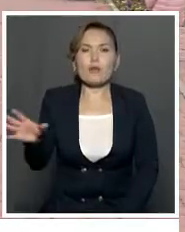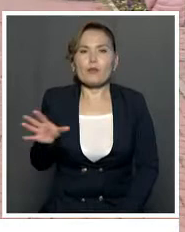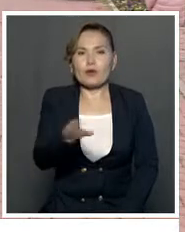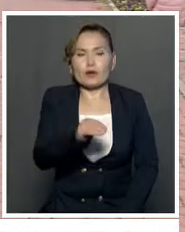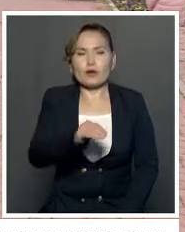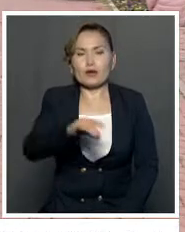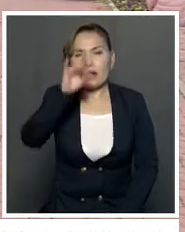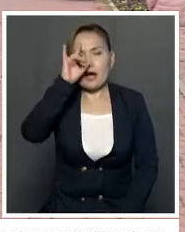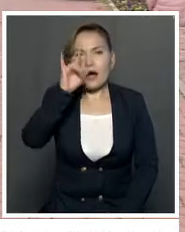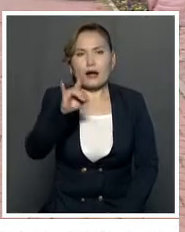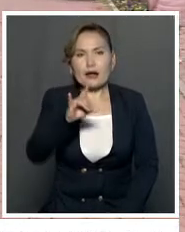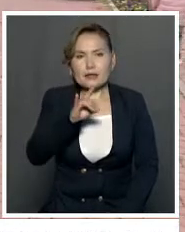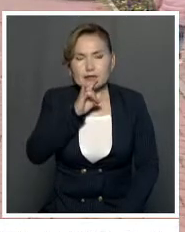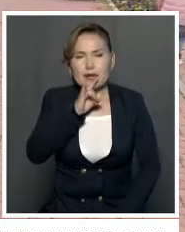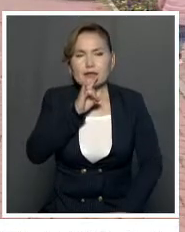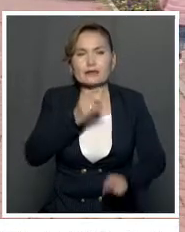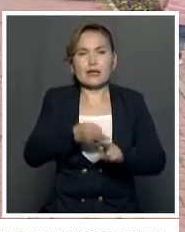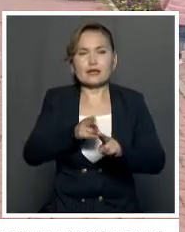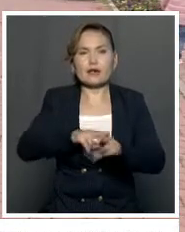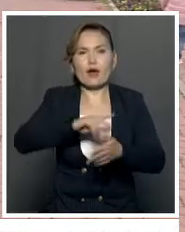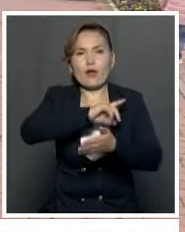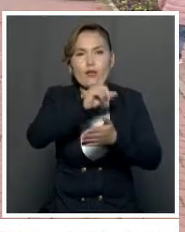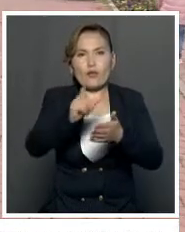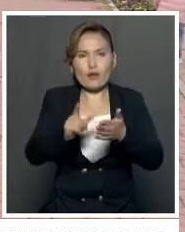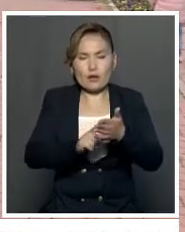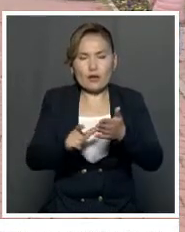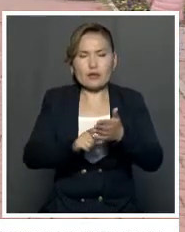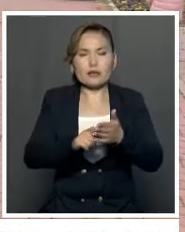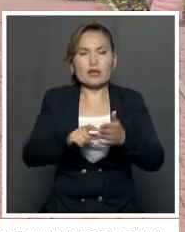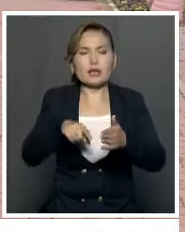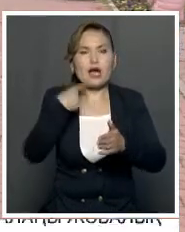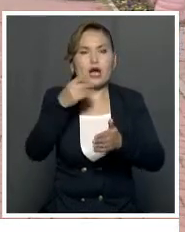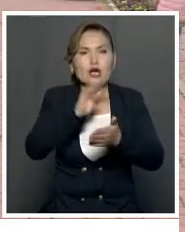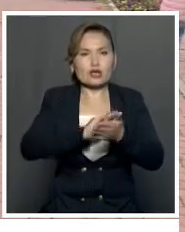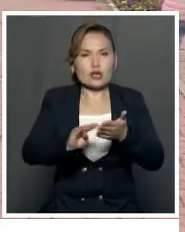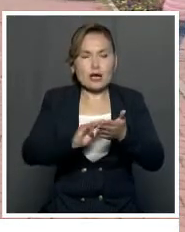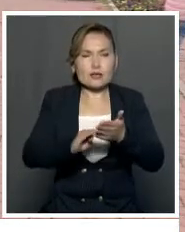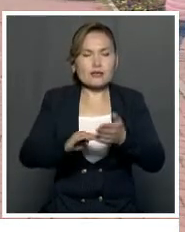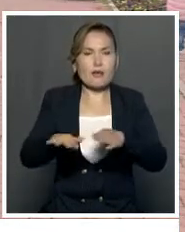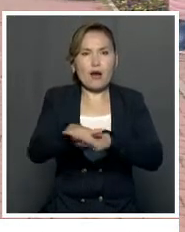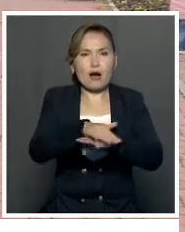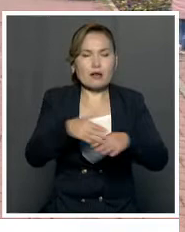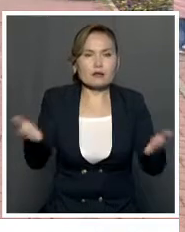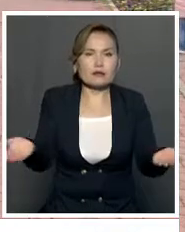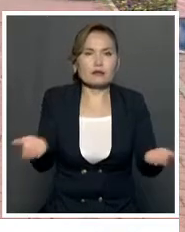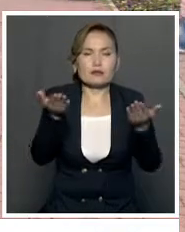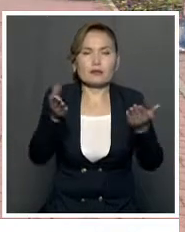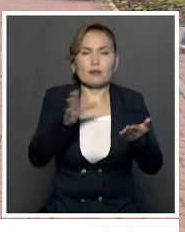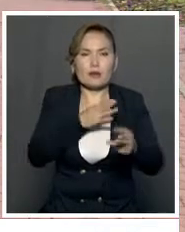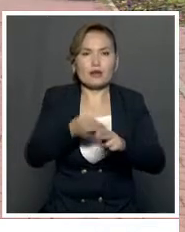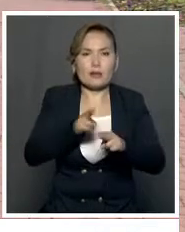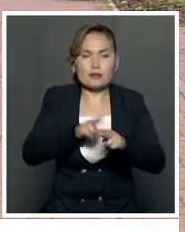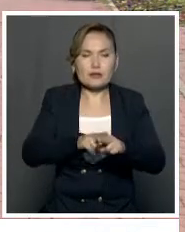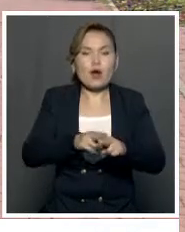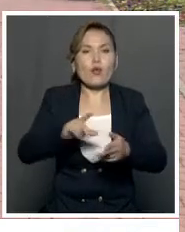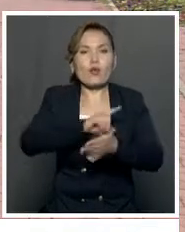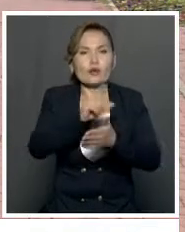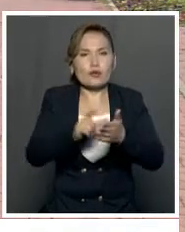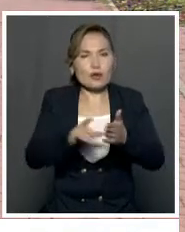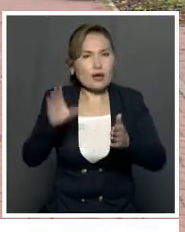ғой. Сол әлі актуалды, әлі халыққа керек. Сол өлеңмен біз рухтанамыз. Сол өлеңмен